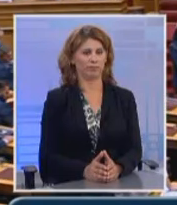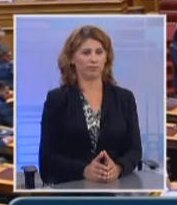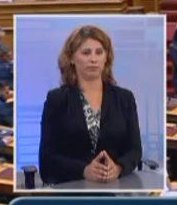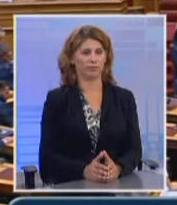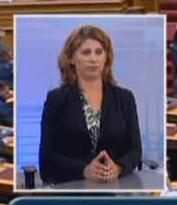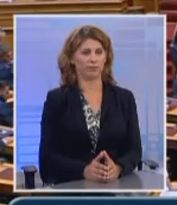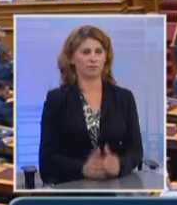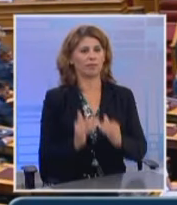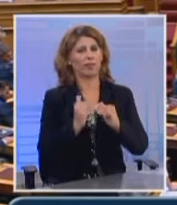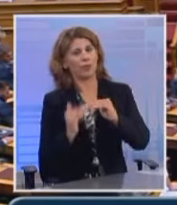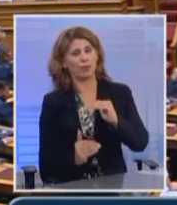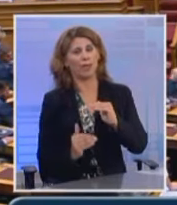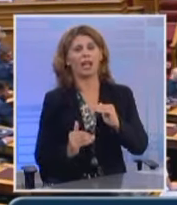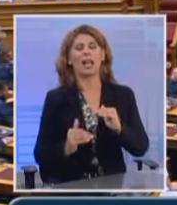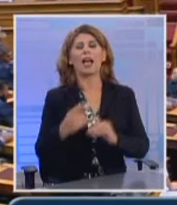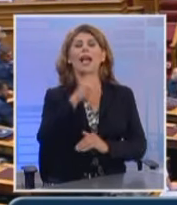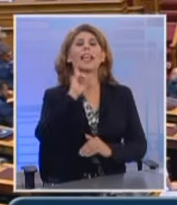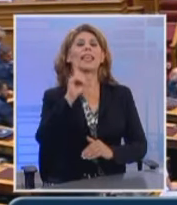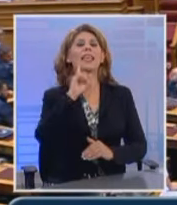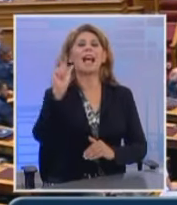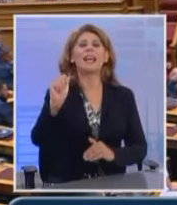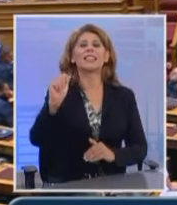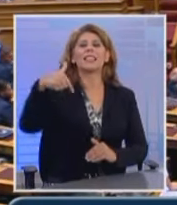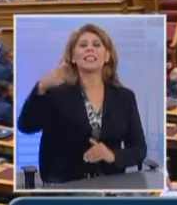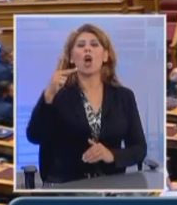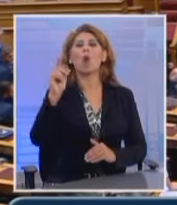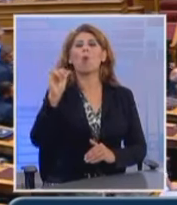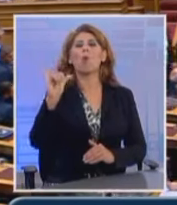Και υπαρχηγό την κυρία Αναστασία Γκούφα.